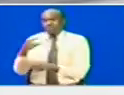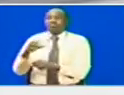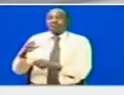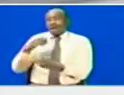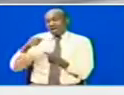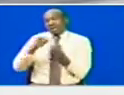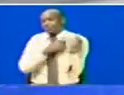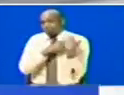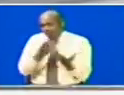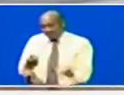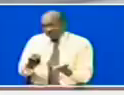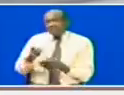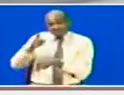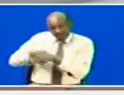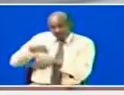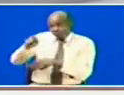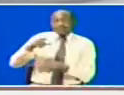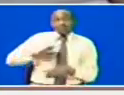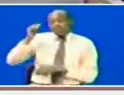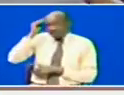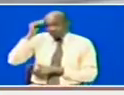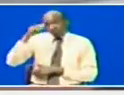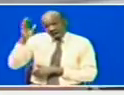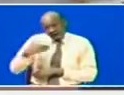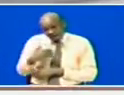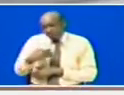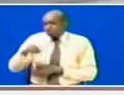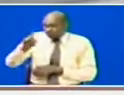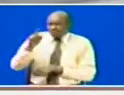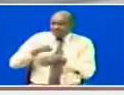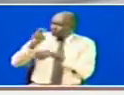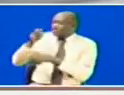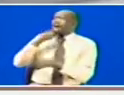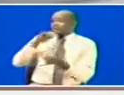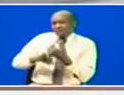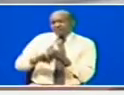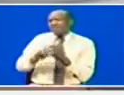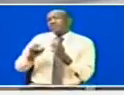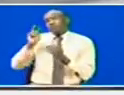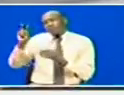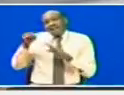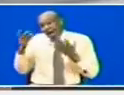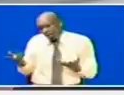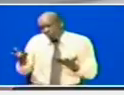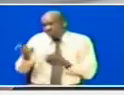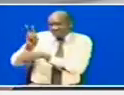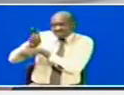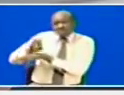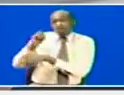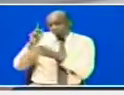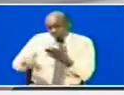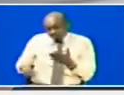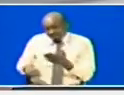kwamba unapokuwa umeelimika wewe mwanamke, unakuwa namna gani unapomtizama mume wako? Kwa sababu baadhi ya wanawake sema